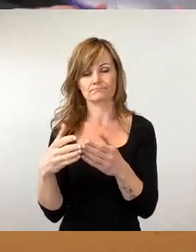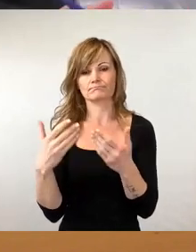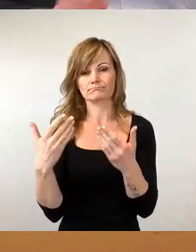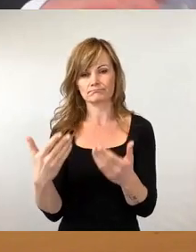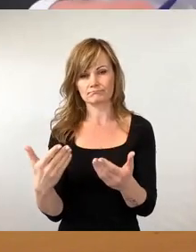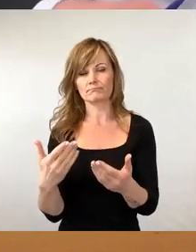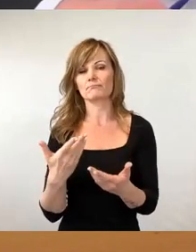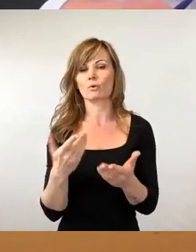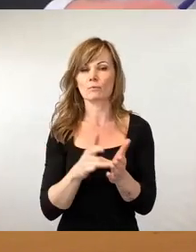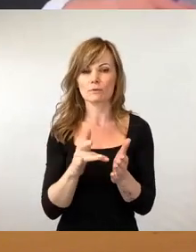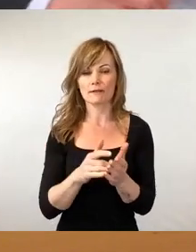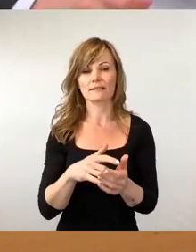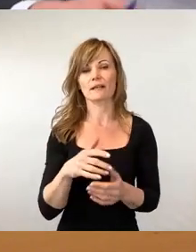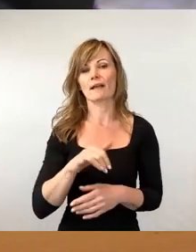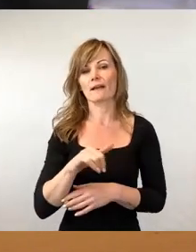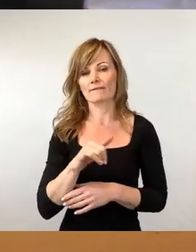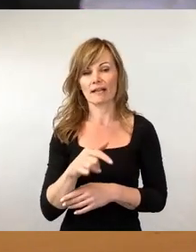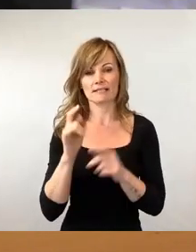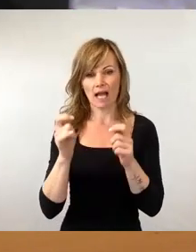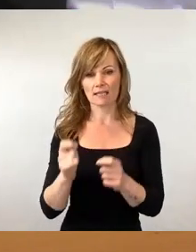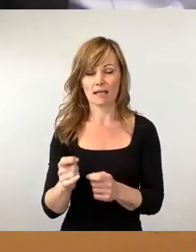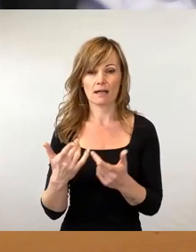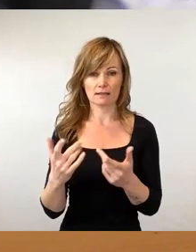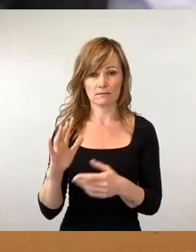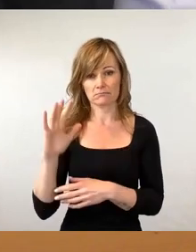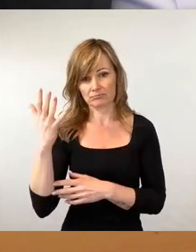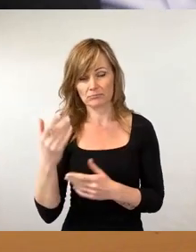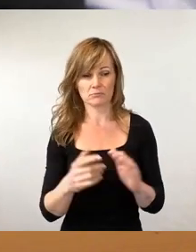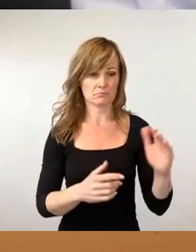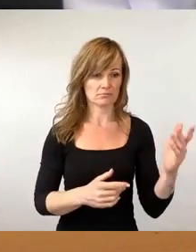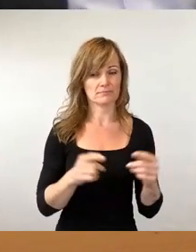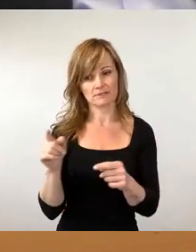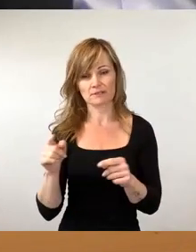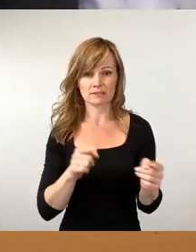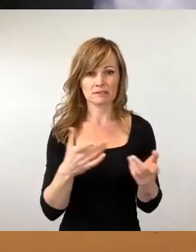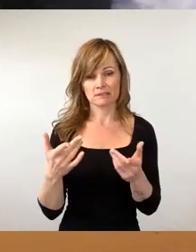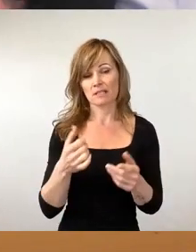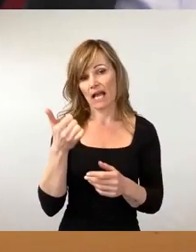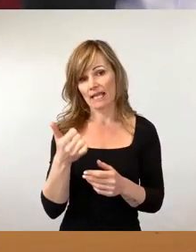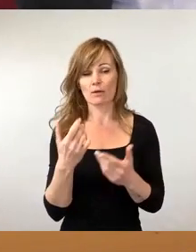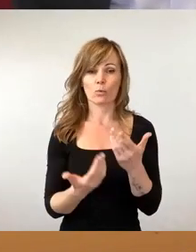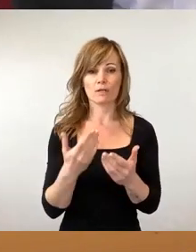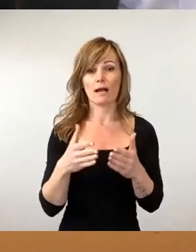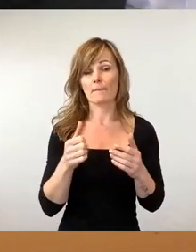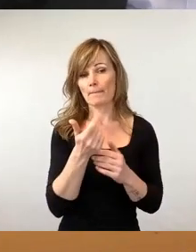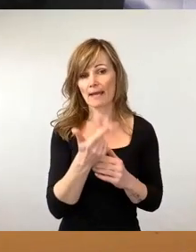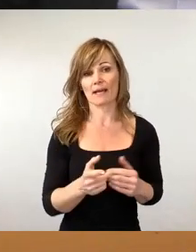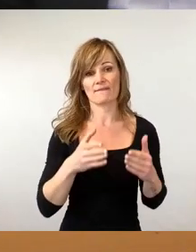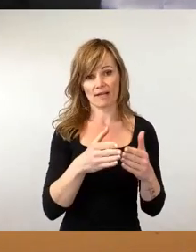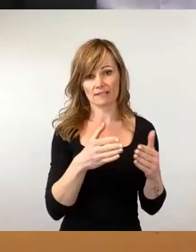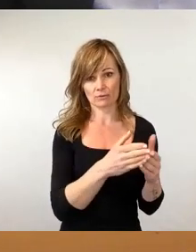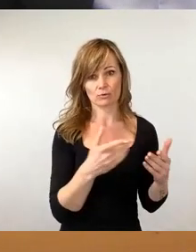dann durchkäme, ist das eine oder sind das mehrere Fraktionen, müssten dann eine